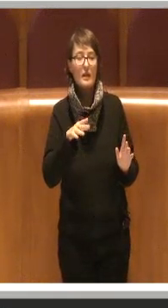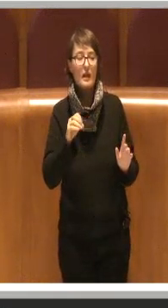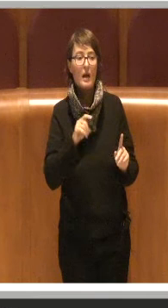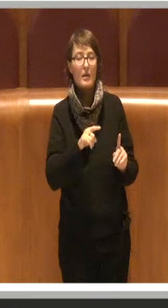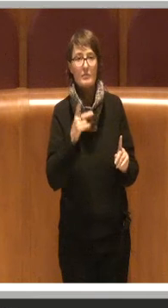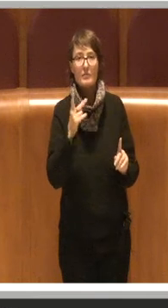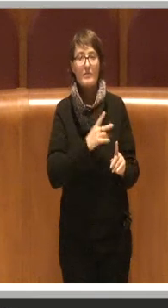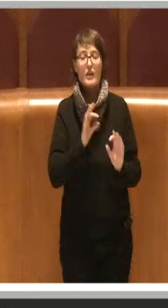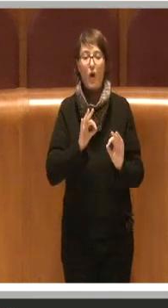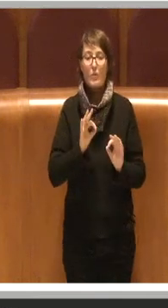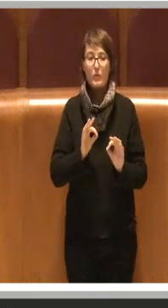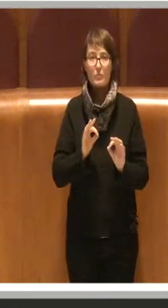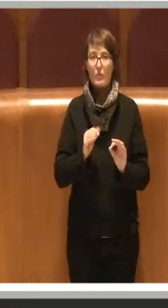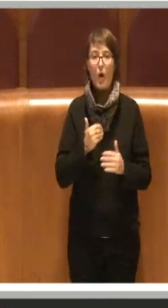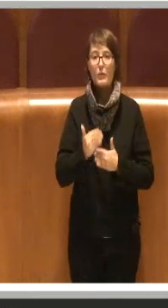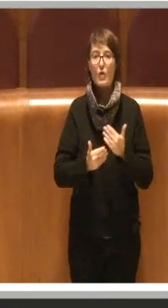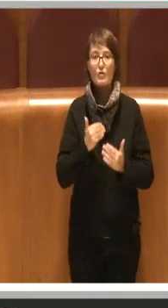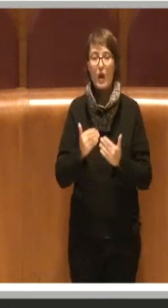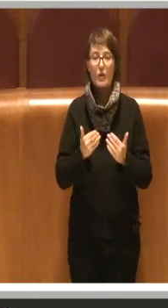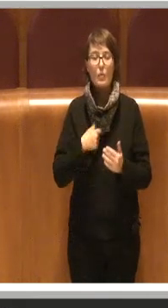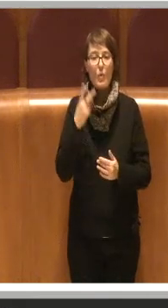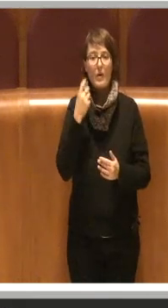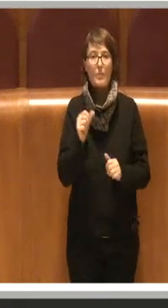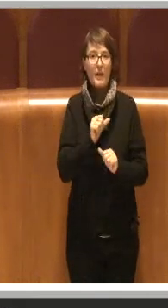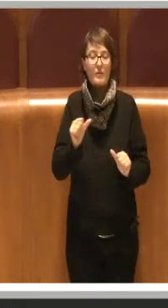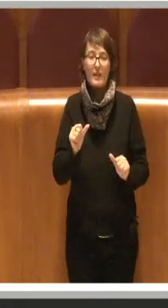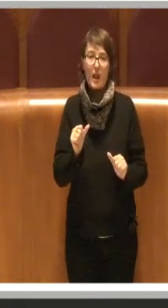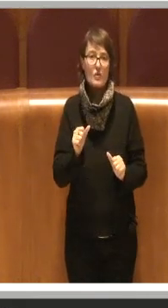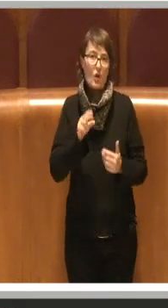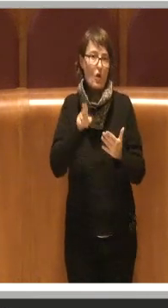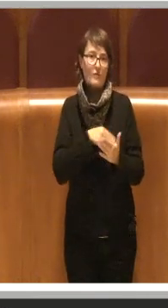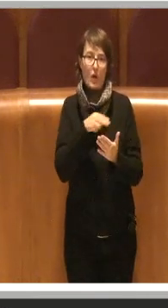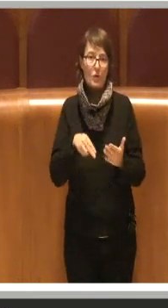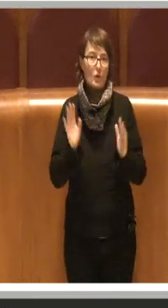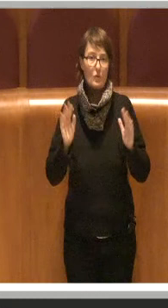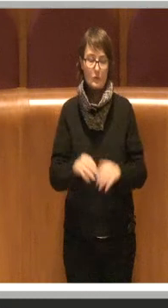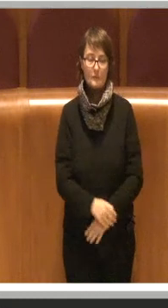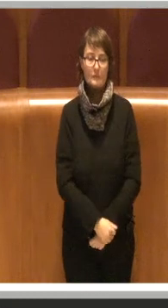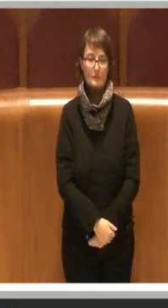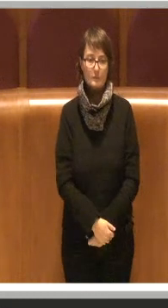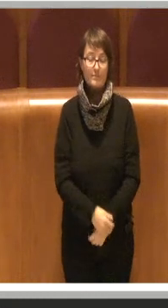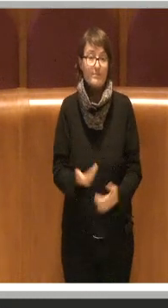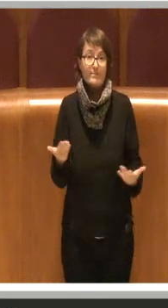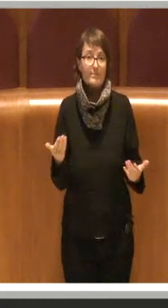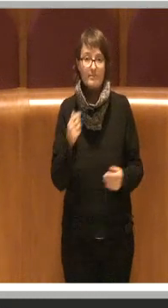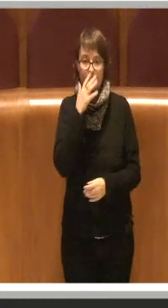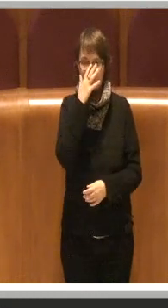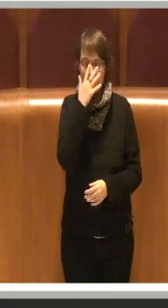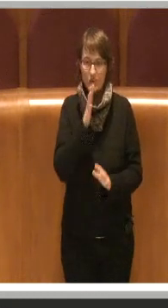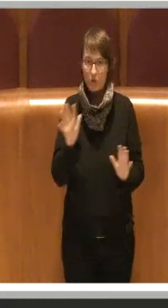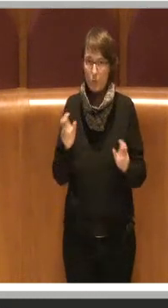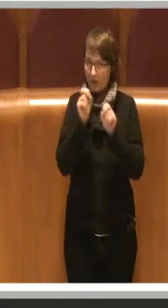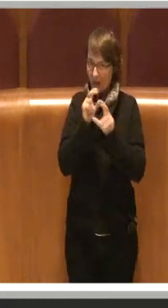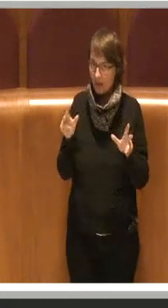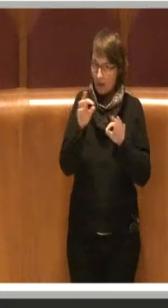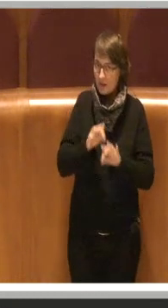procedura prevede soltanto la votazione in caso di. Perfetto, perfetto. Per cui, quindi no dichiarazione né